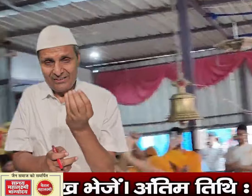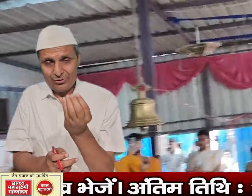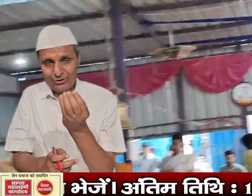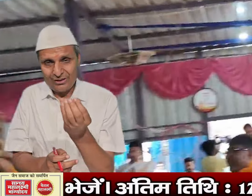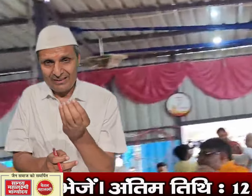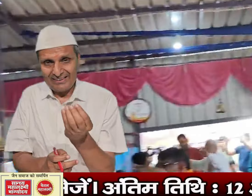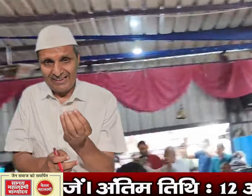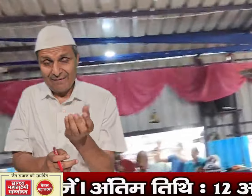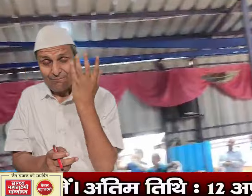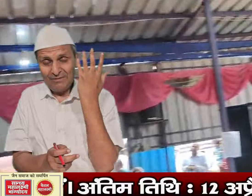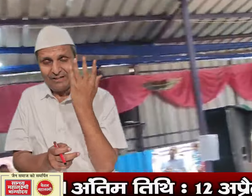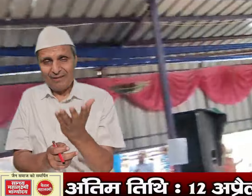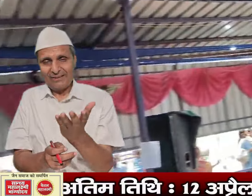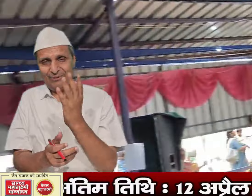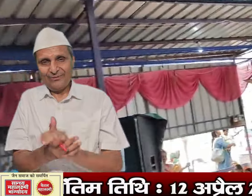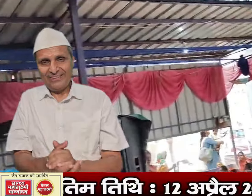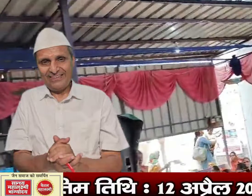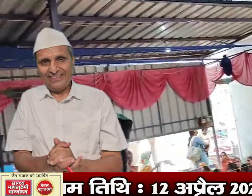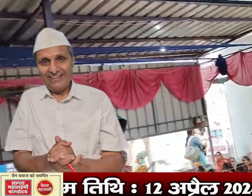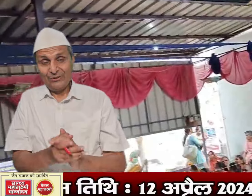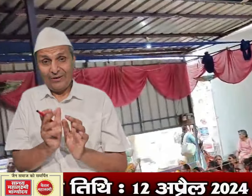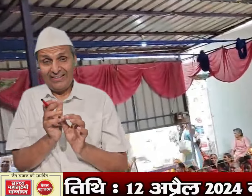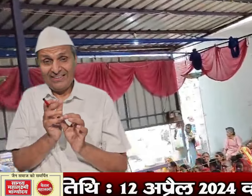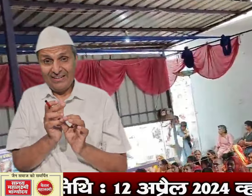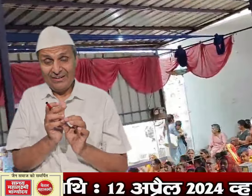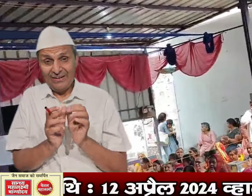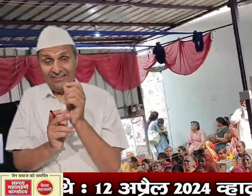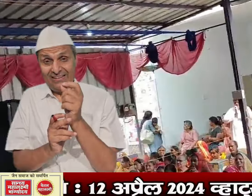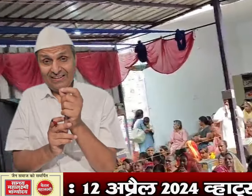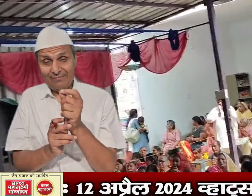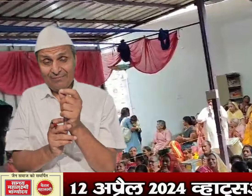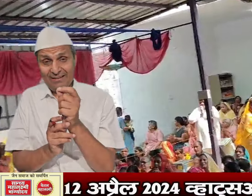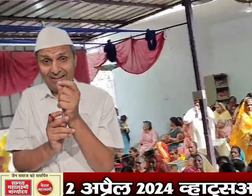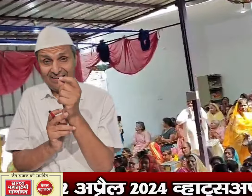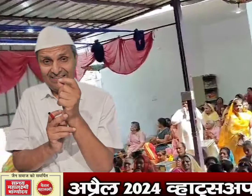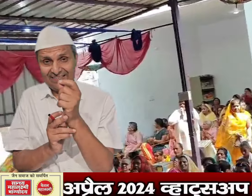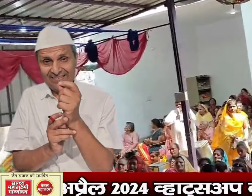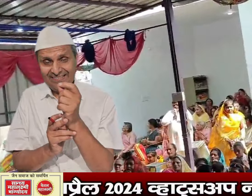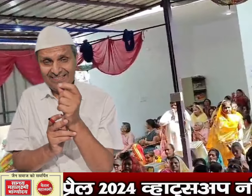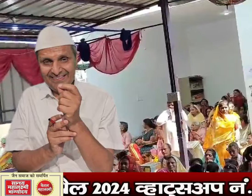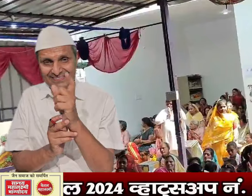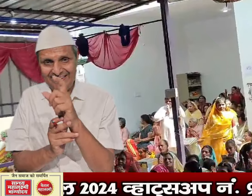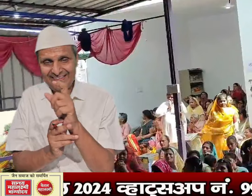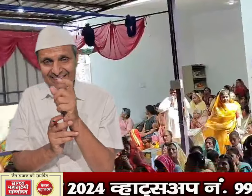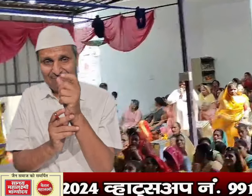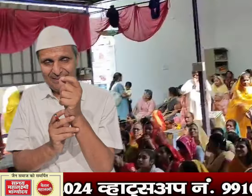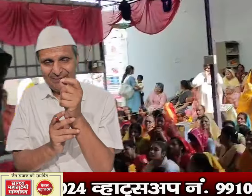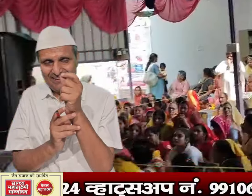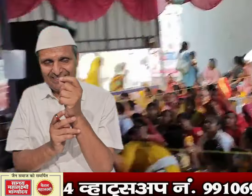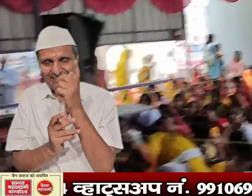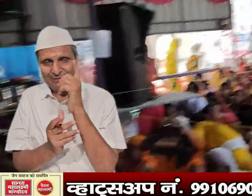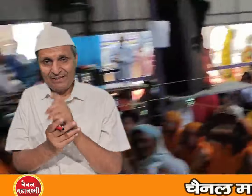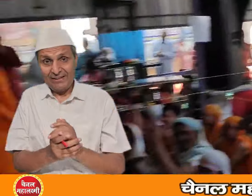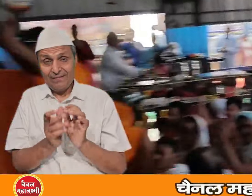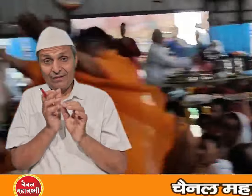संसारी छोटी-छोटी बातें हैं बड़ी-बड़ी बातें पूरी हो जाती है तो ऐसे हैं इसलिए इनका नाम आदिनाथ तीर्थंकर जी हां यह है प्रतिमा